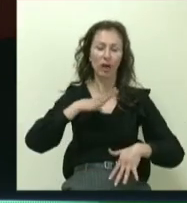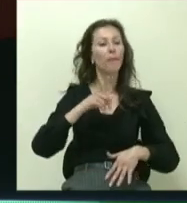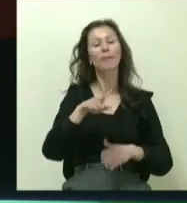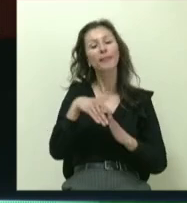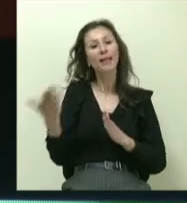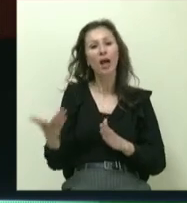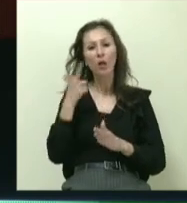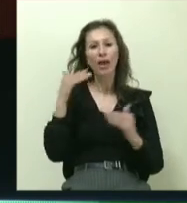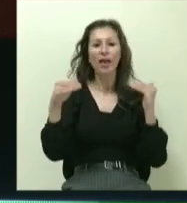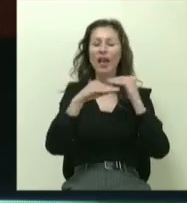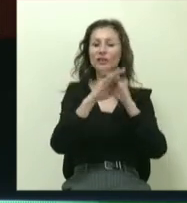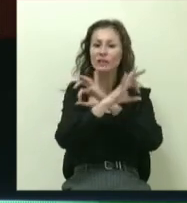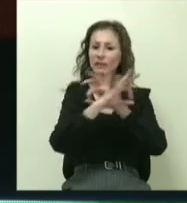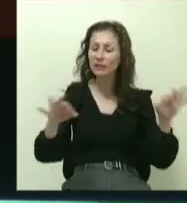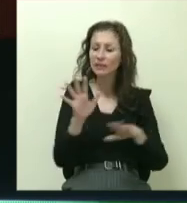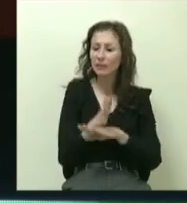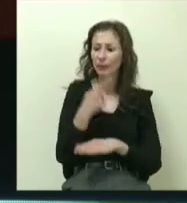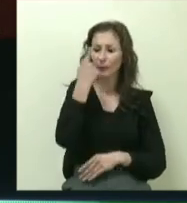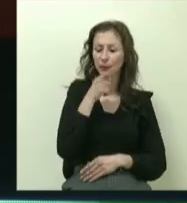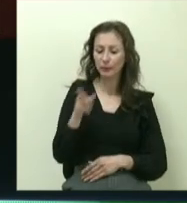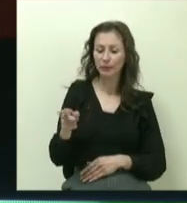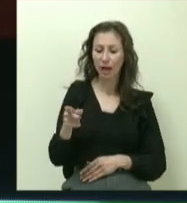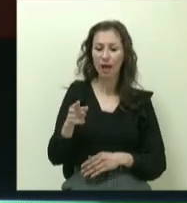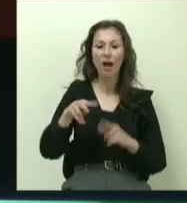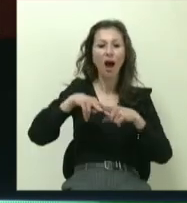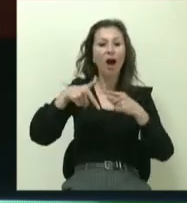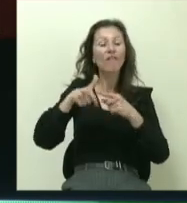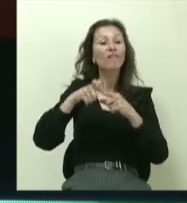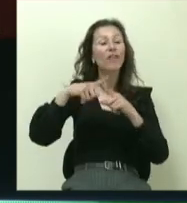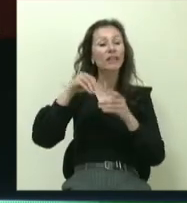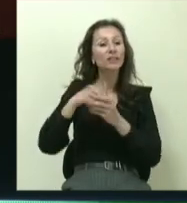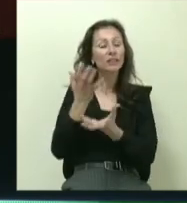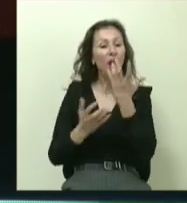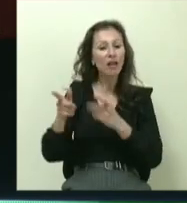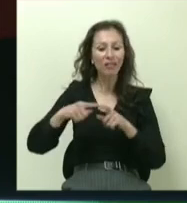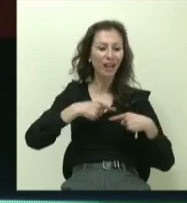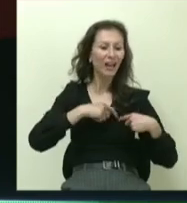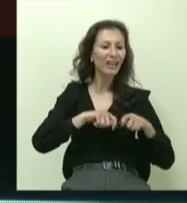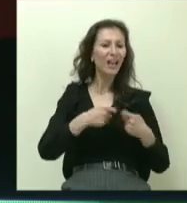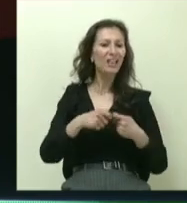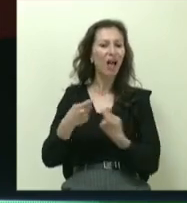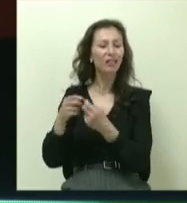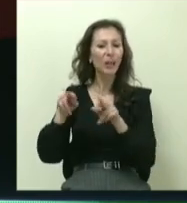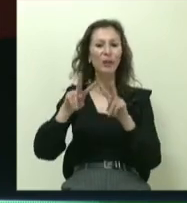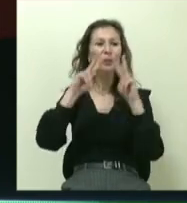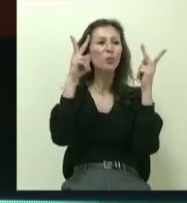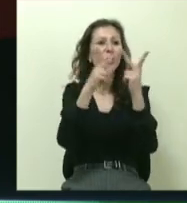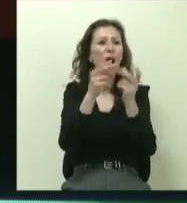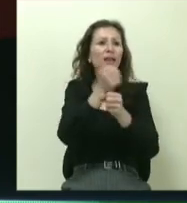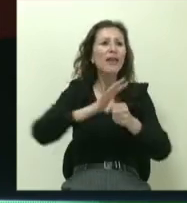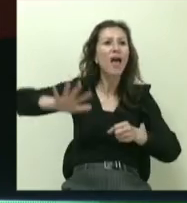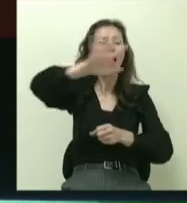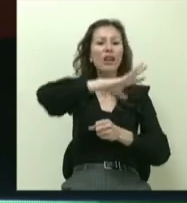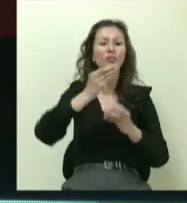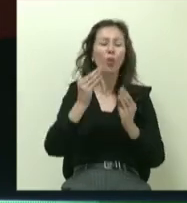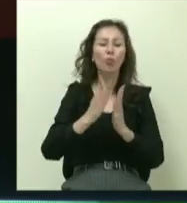taraftan eşitsizlikler sebebiyle afetlerden kaynaklanan kırılganlıklarda dünya genelinde büyük